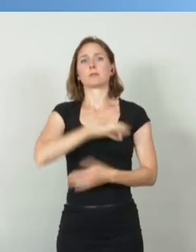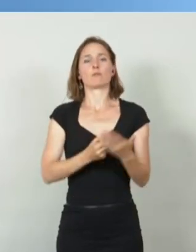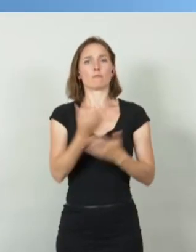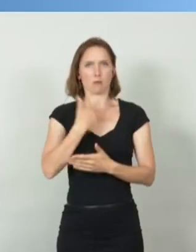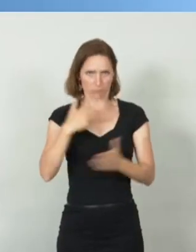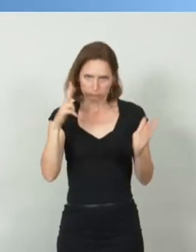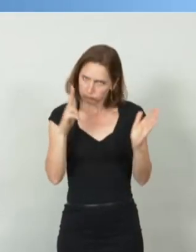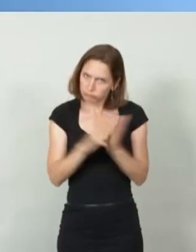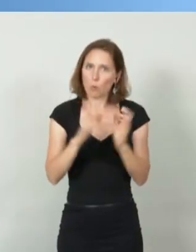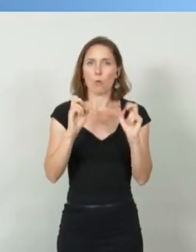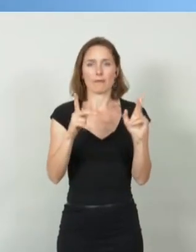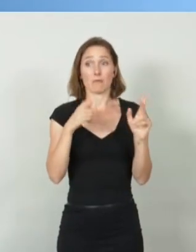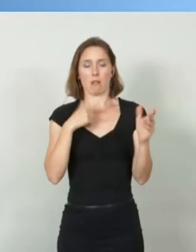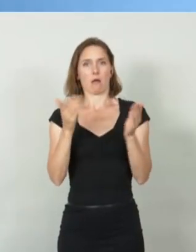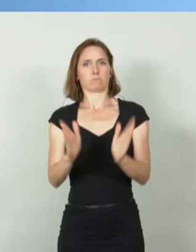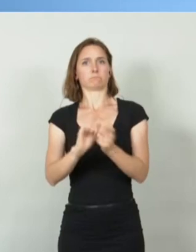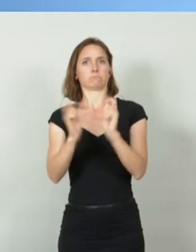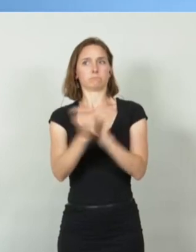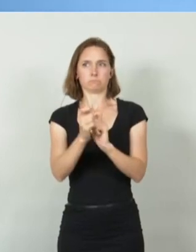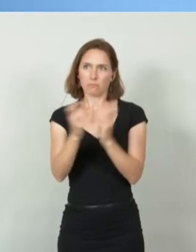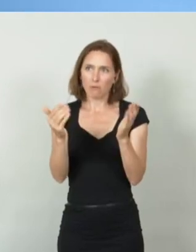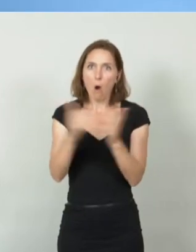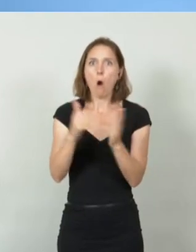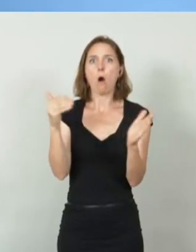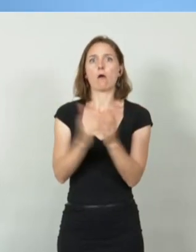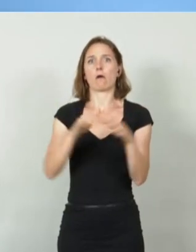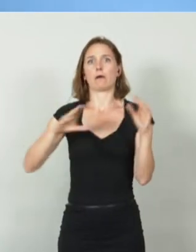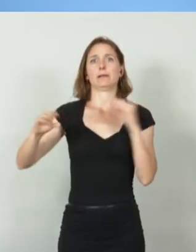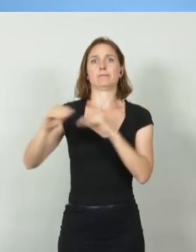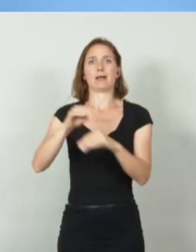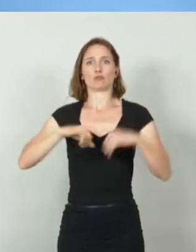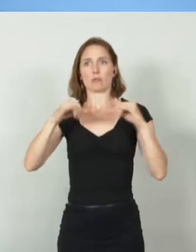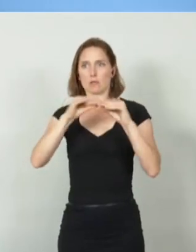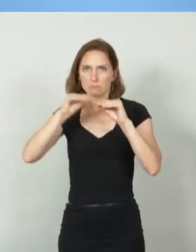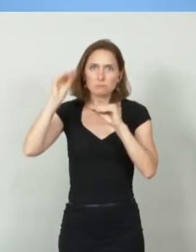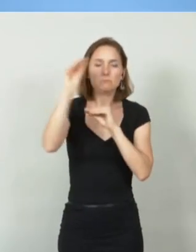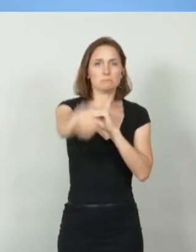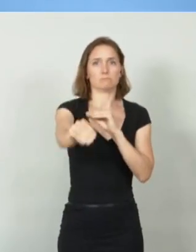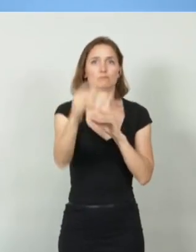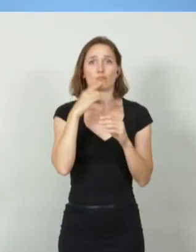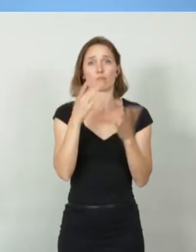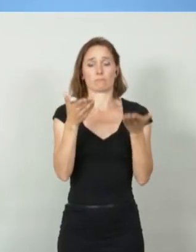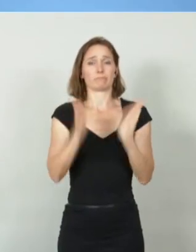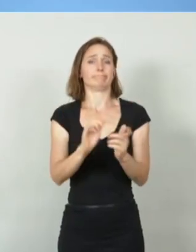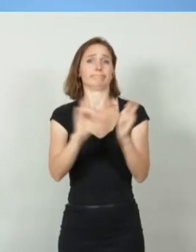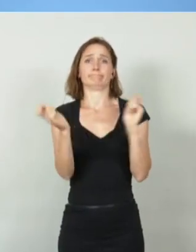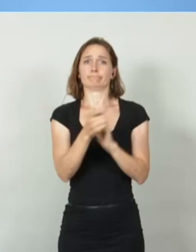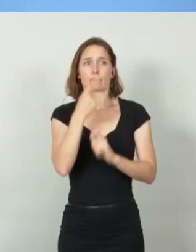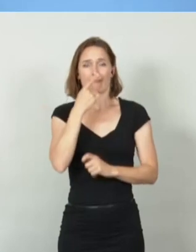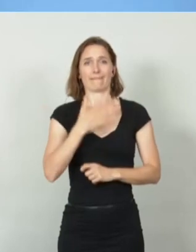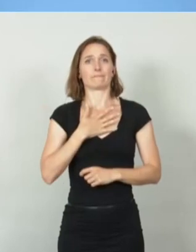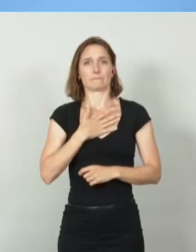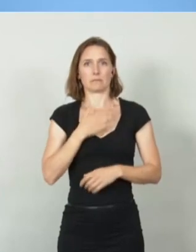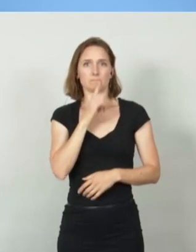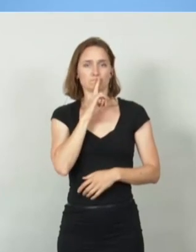DM repousse encore et sans cesse l'espace jeunesse nous nous abstiendrons d'avoir un avis sur cette DM qui est pour moi ne tient pas la route par rapport